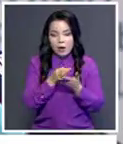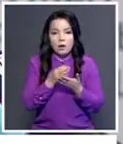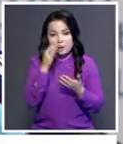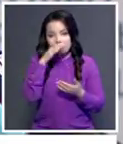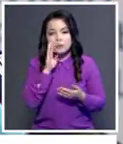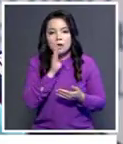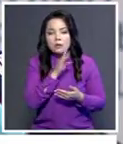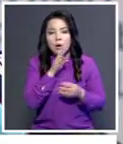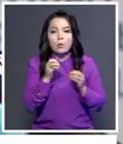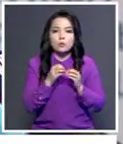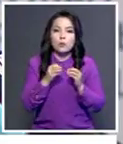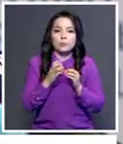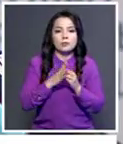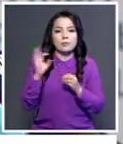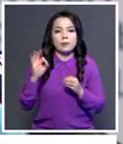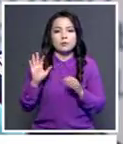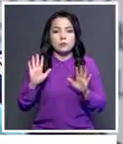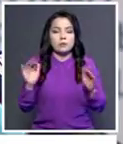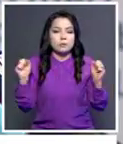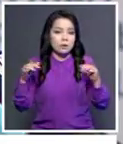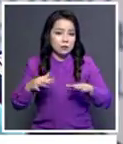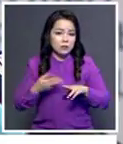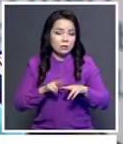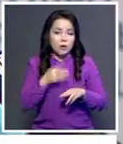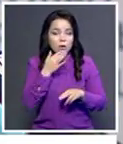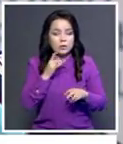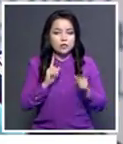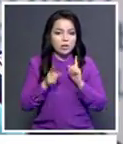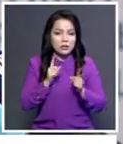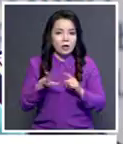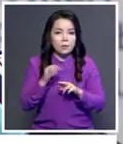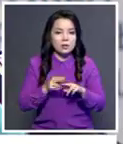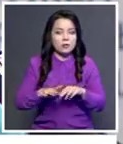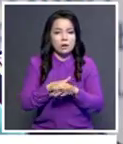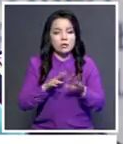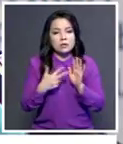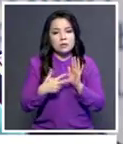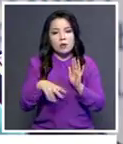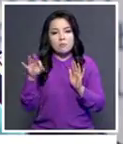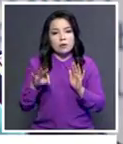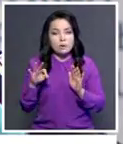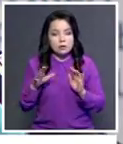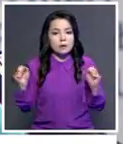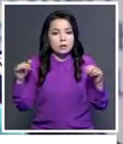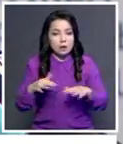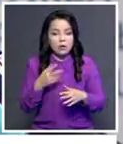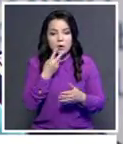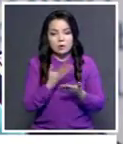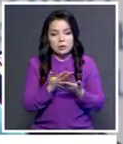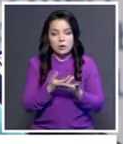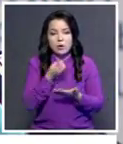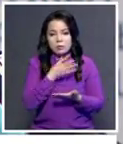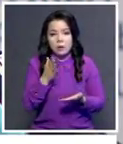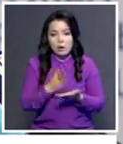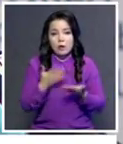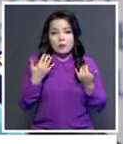ата-аналардың 10-15% ғана барады. Өткен жылы жалпыұлттық жиналысқа оқушылардың 80%-ның ата-аналары келді. Яғни бұл жақсы көрсеткіш.